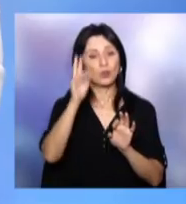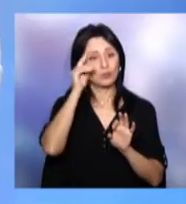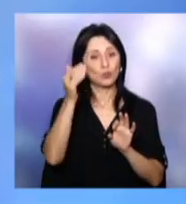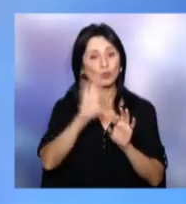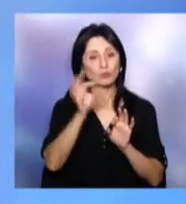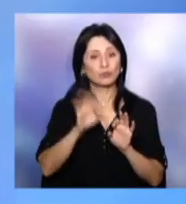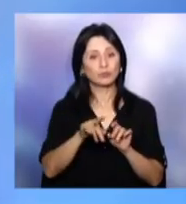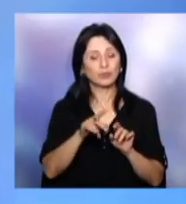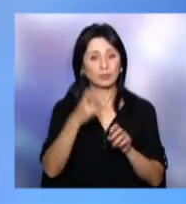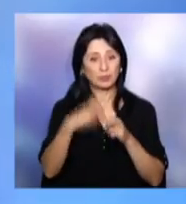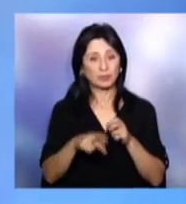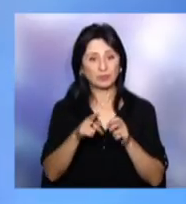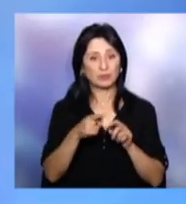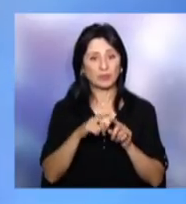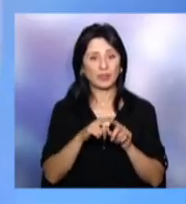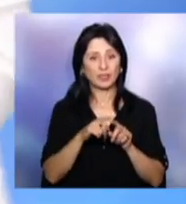ხდება